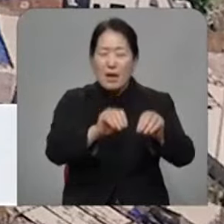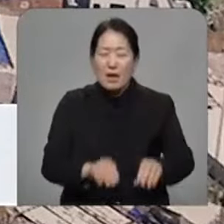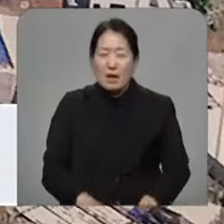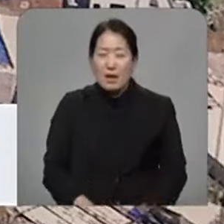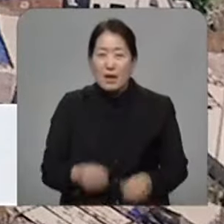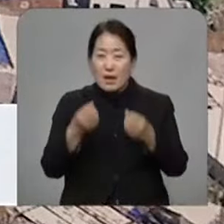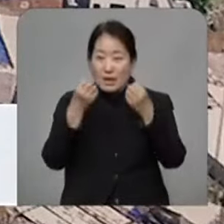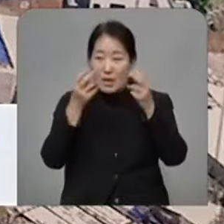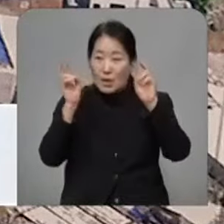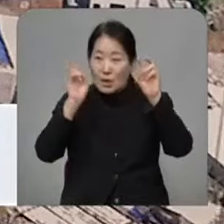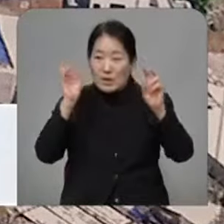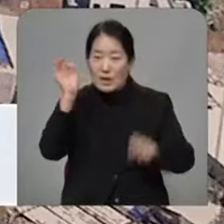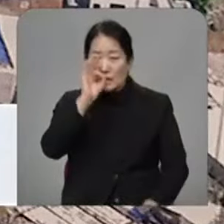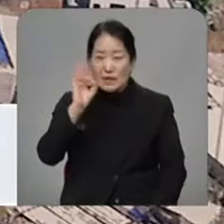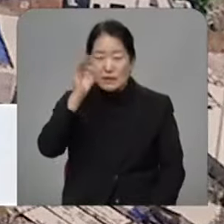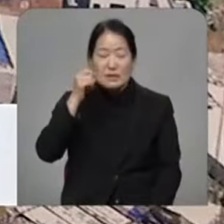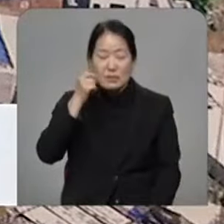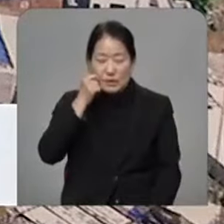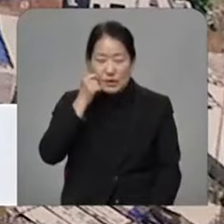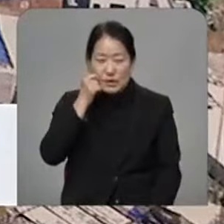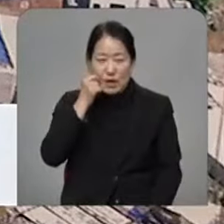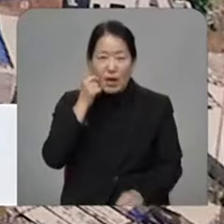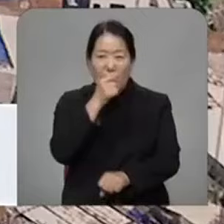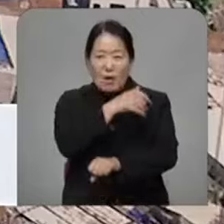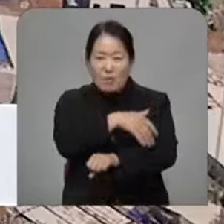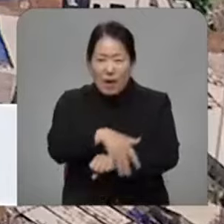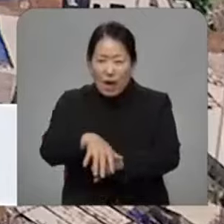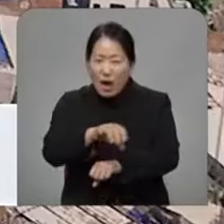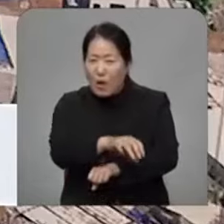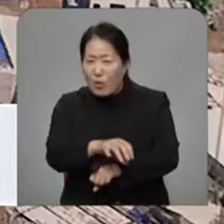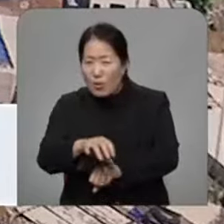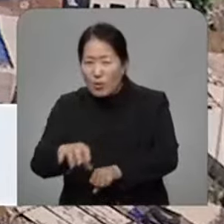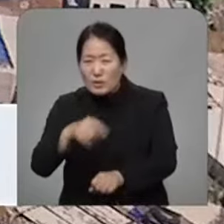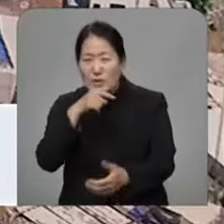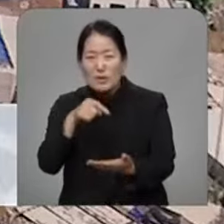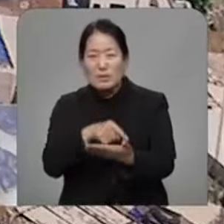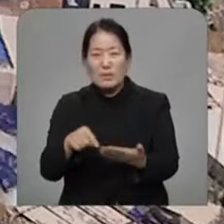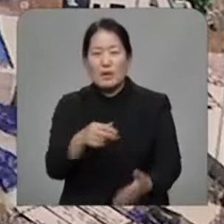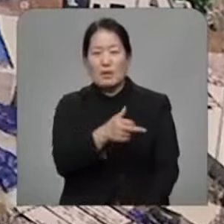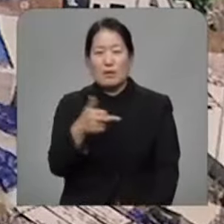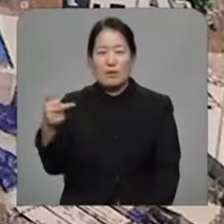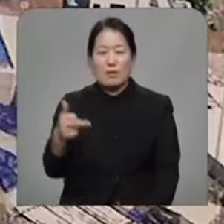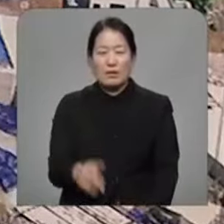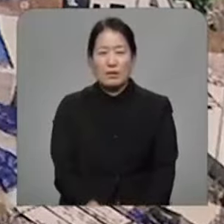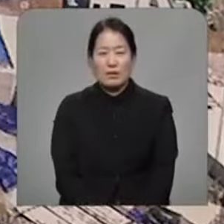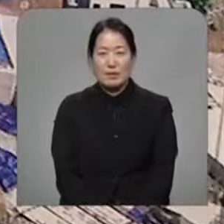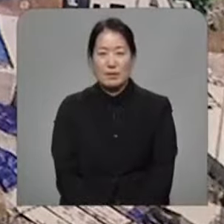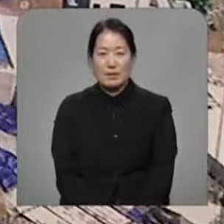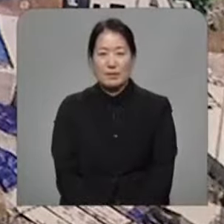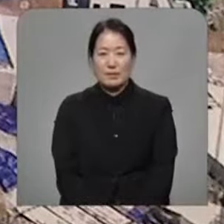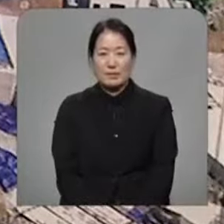나타나지 않으면서 공사대금을 받지 못한 협력 업체 등 피해가 이어지고 있습니다 정상빈